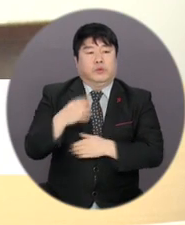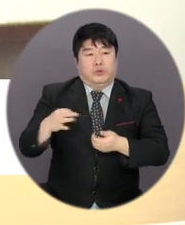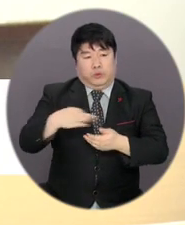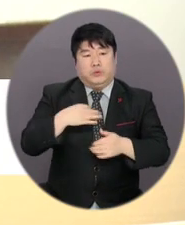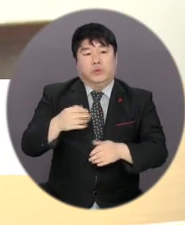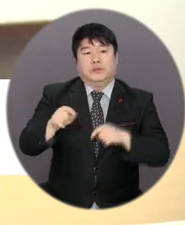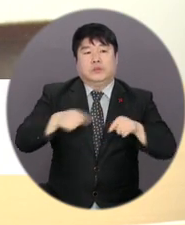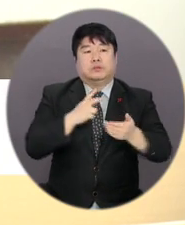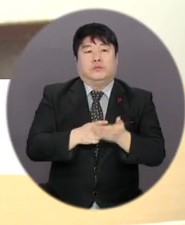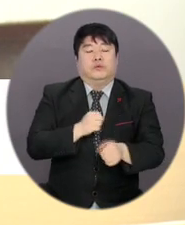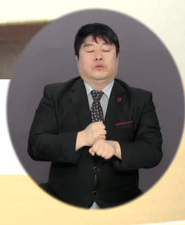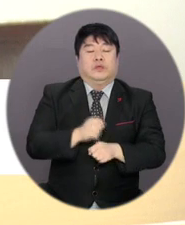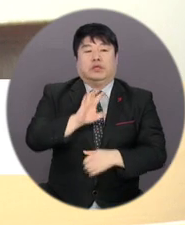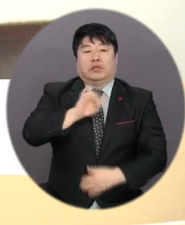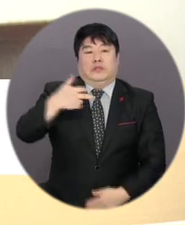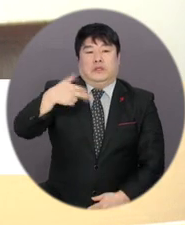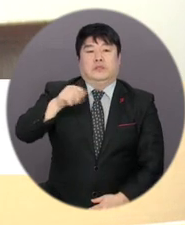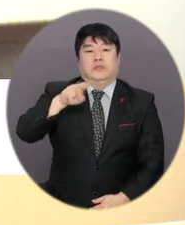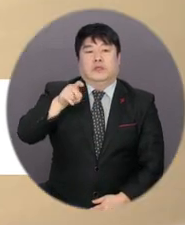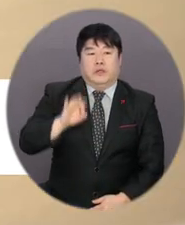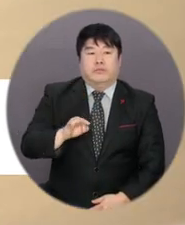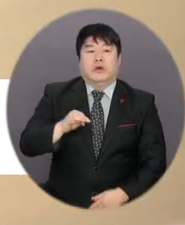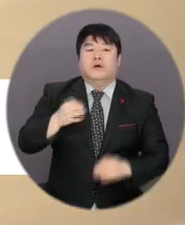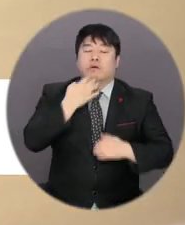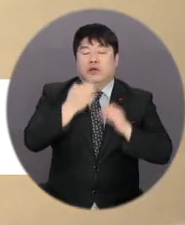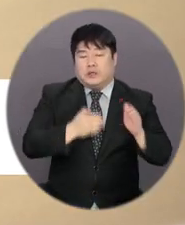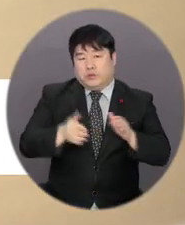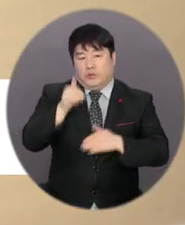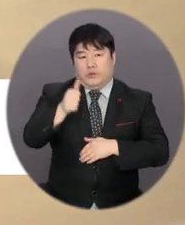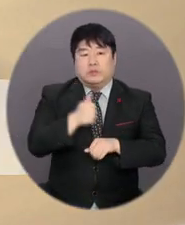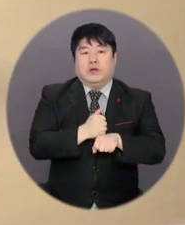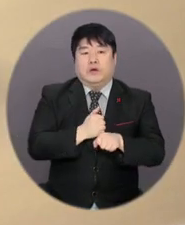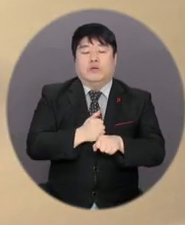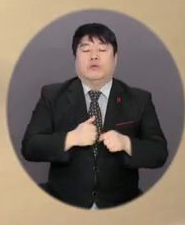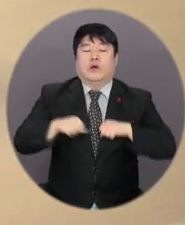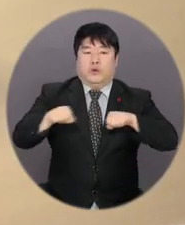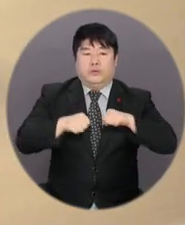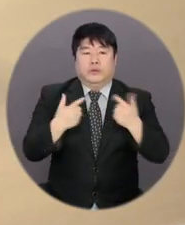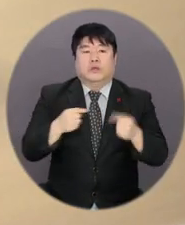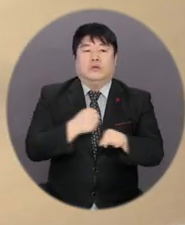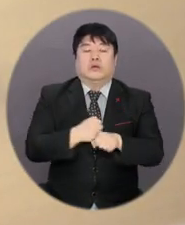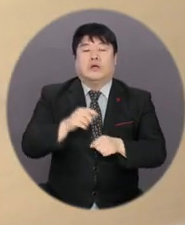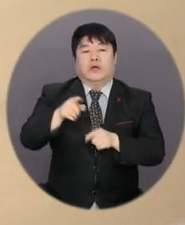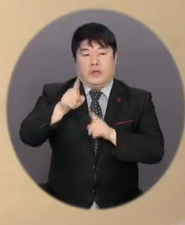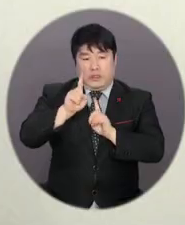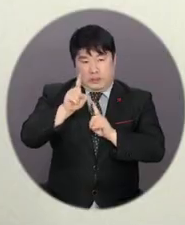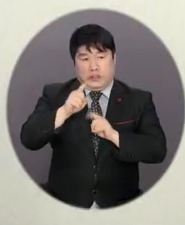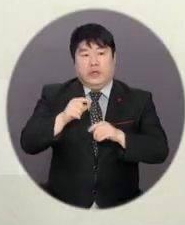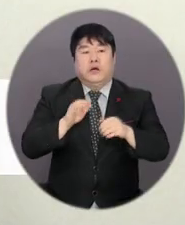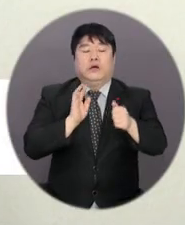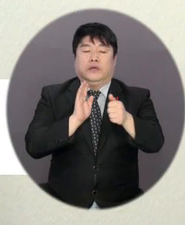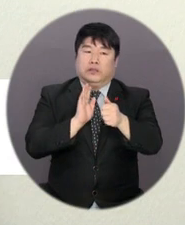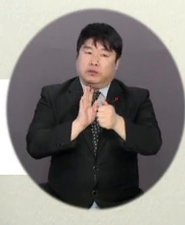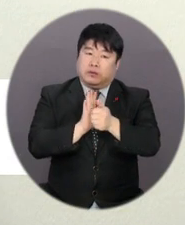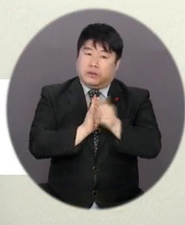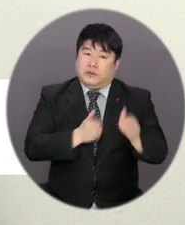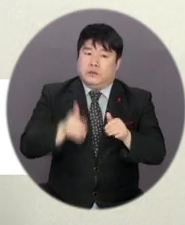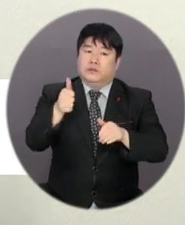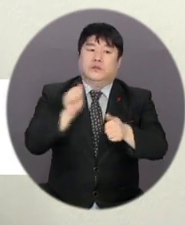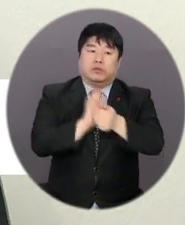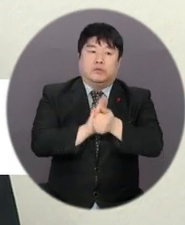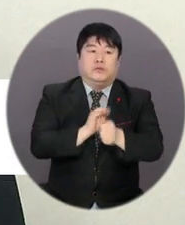때 이재명 경기도지사와 궤를 같이 한다는 점에서 사실상 이 지사를 지지하는 모임으로 보입니다. 정책을